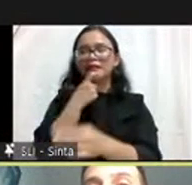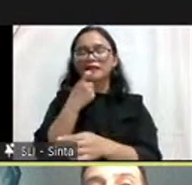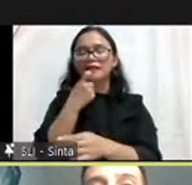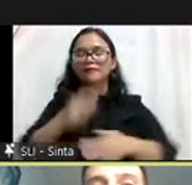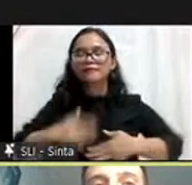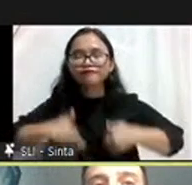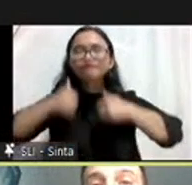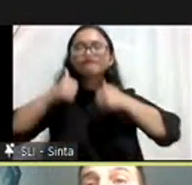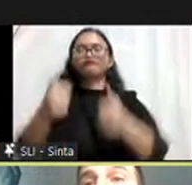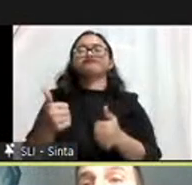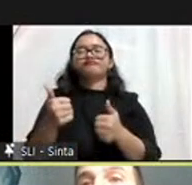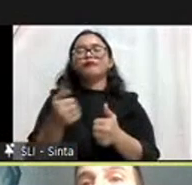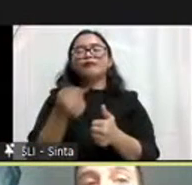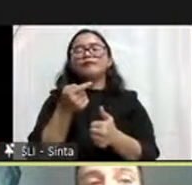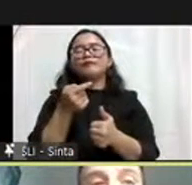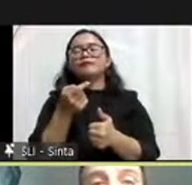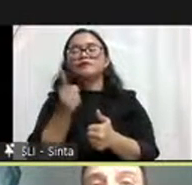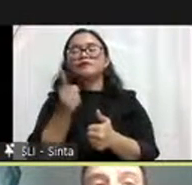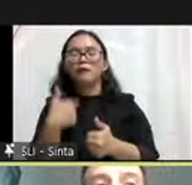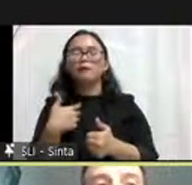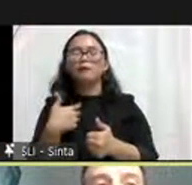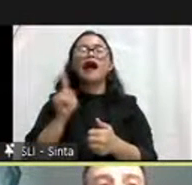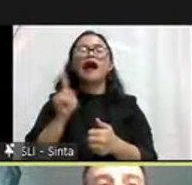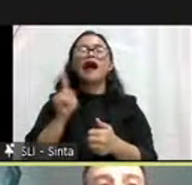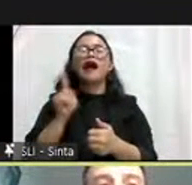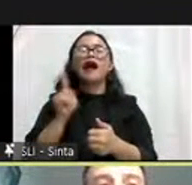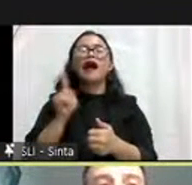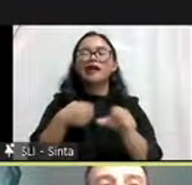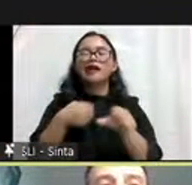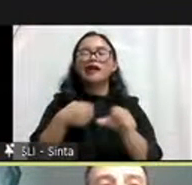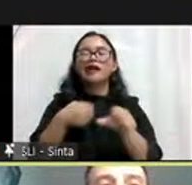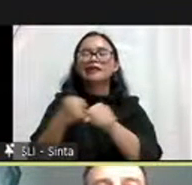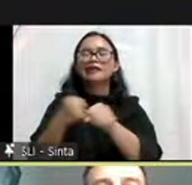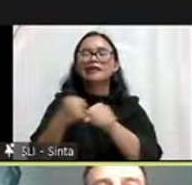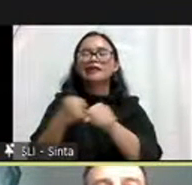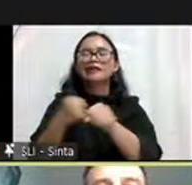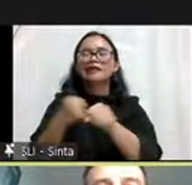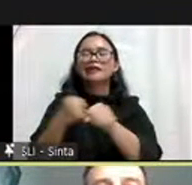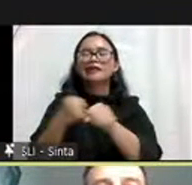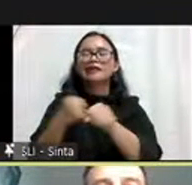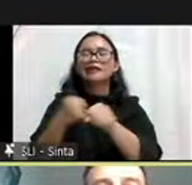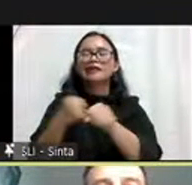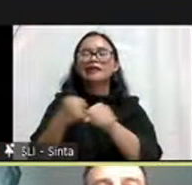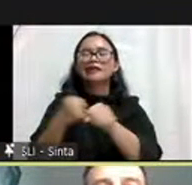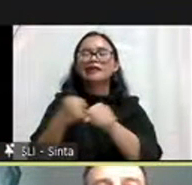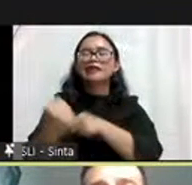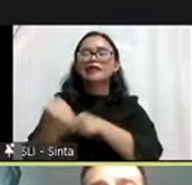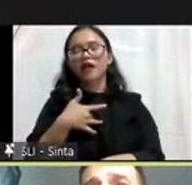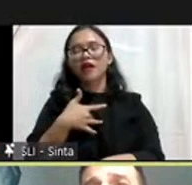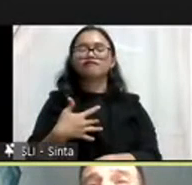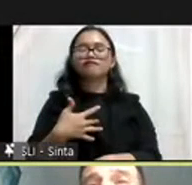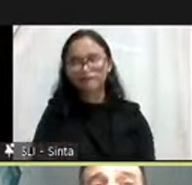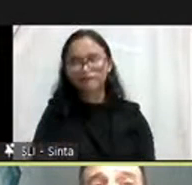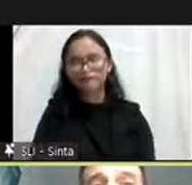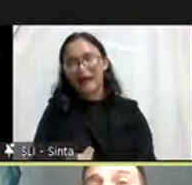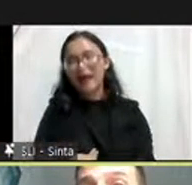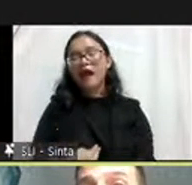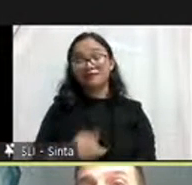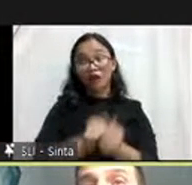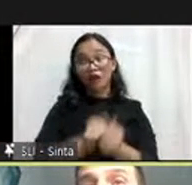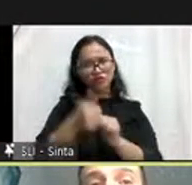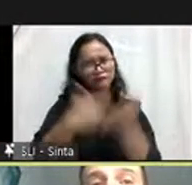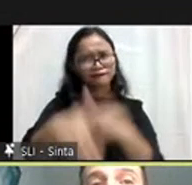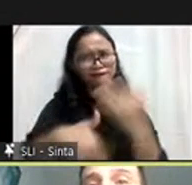atas kehilangan serta dampak e yang dihadapi oleh penduduk desa ini adalah kasus yang masih